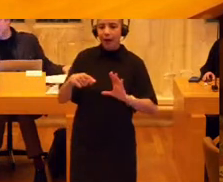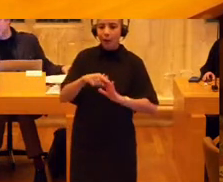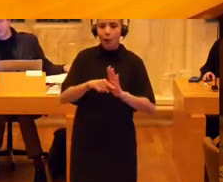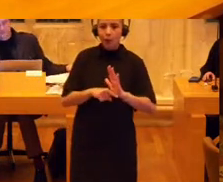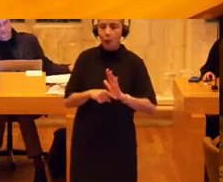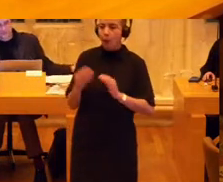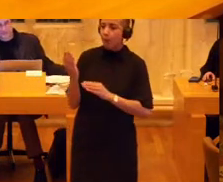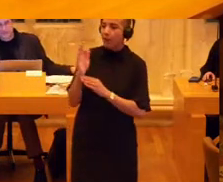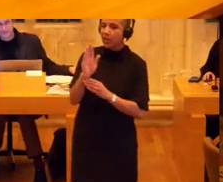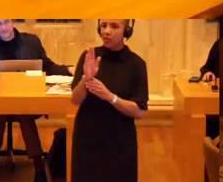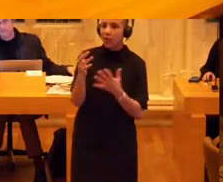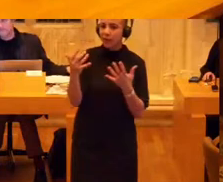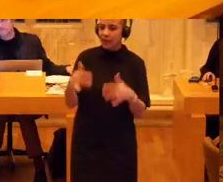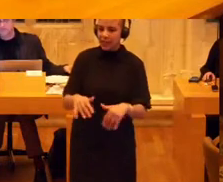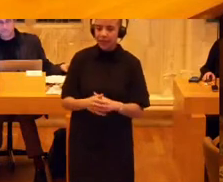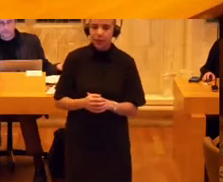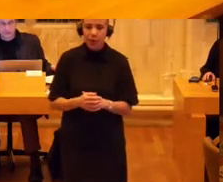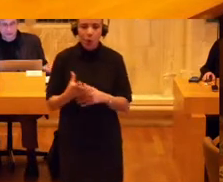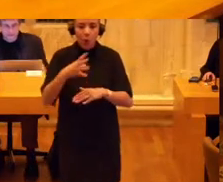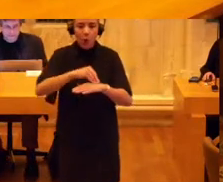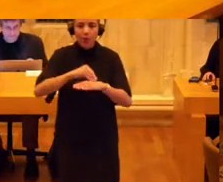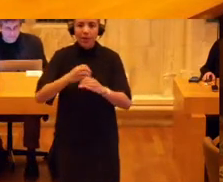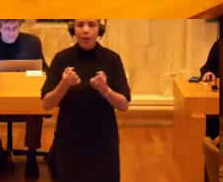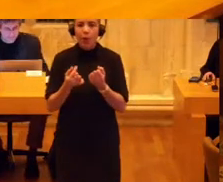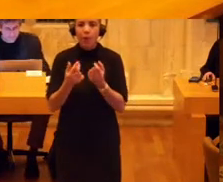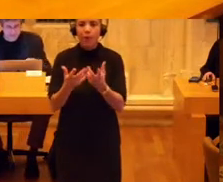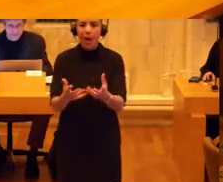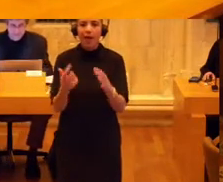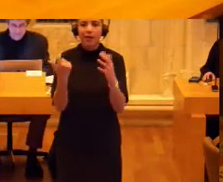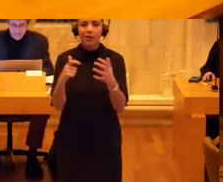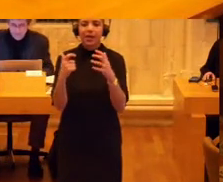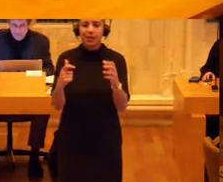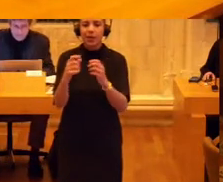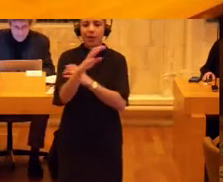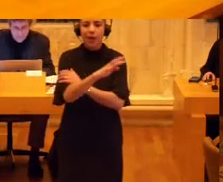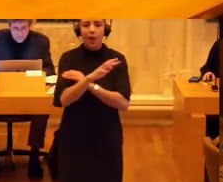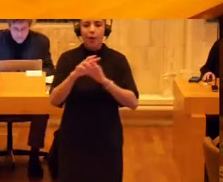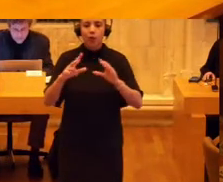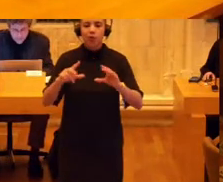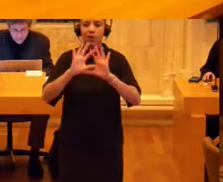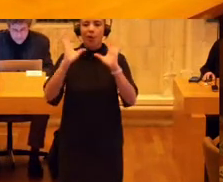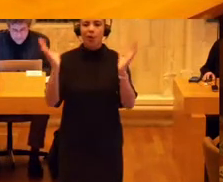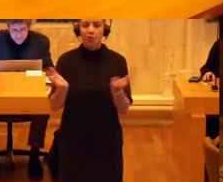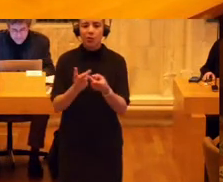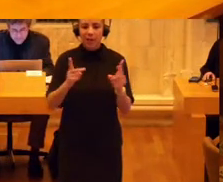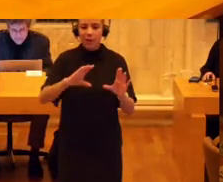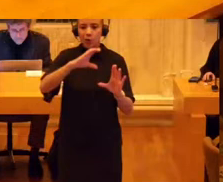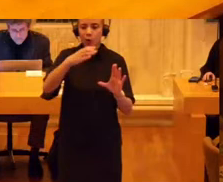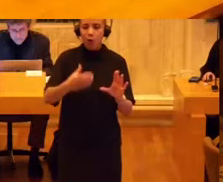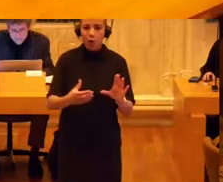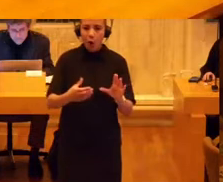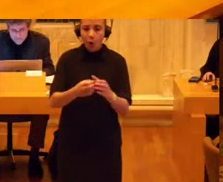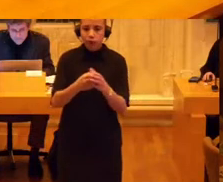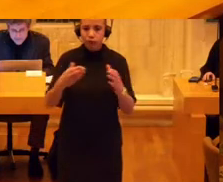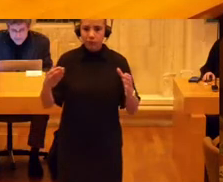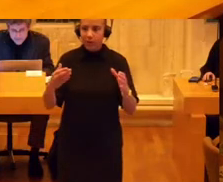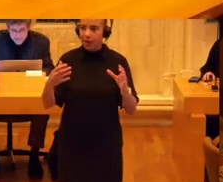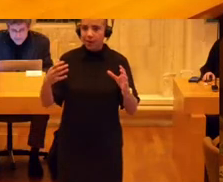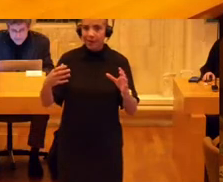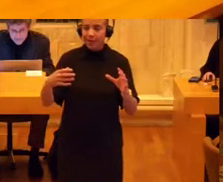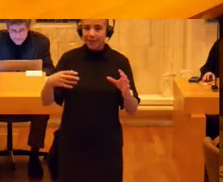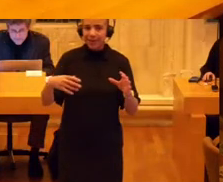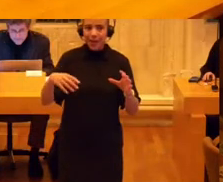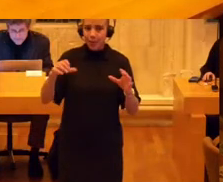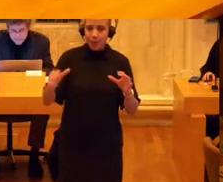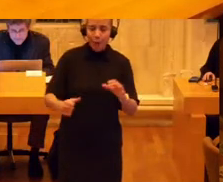sont, comme vous pouvez le constater, 748 au total sur l'ensemble de la ville de Caen, un chiffre que nous n'avons jamais atteint